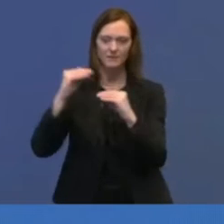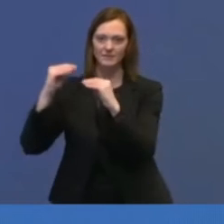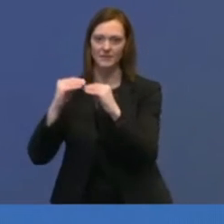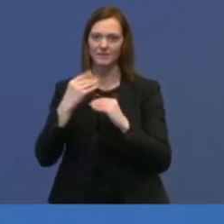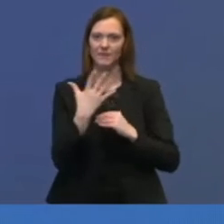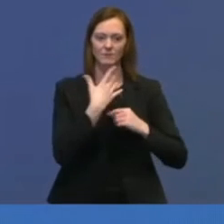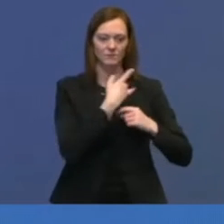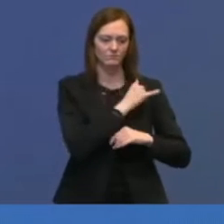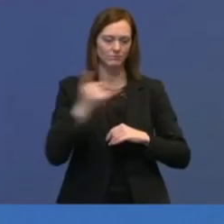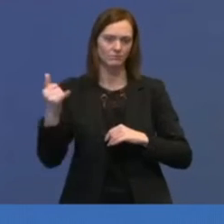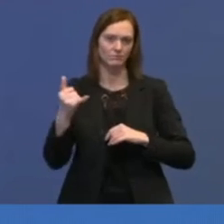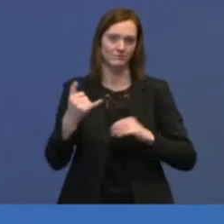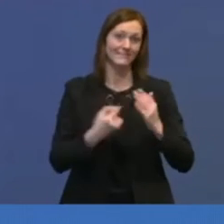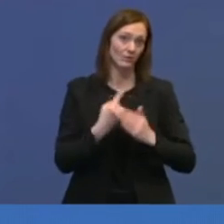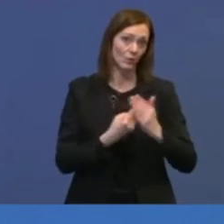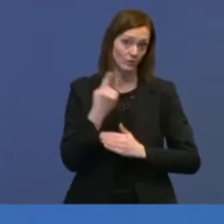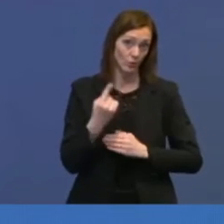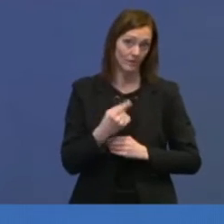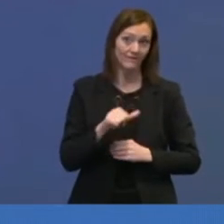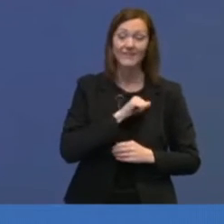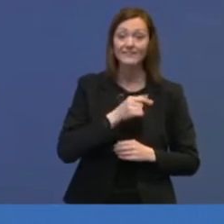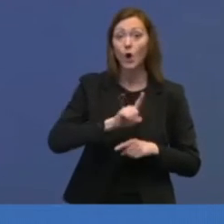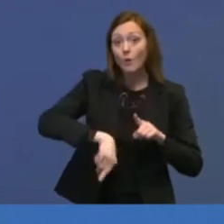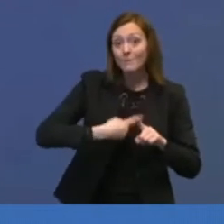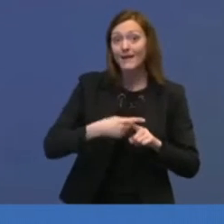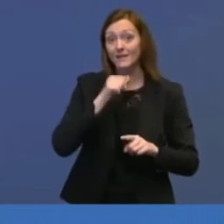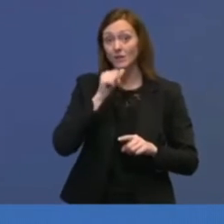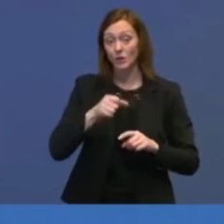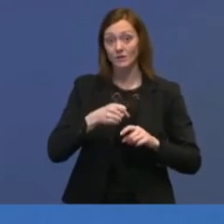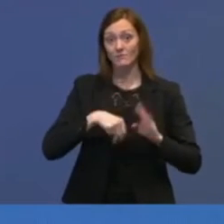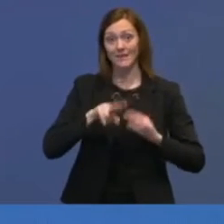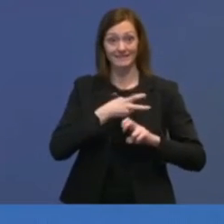wa xadii markale loo baahdo xairaado.